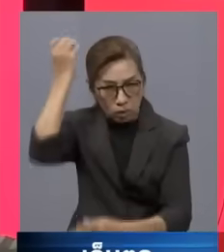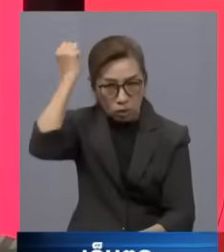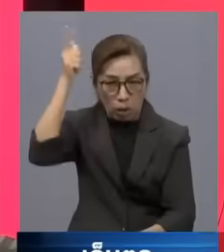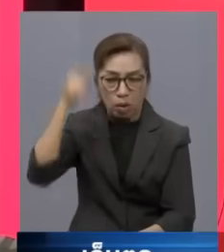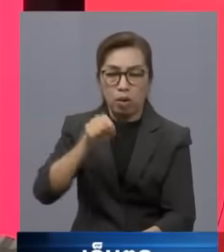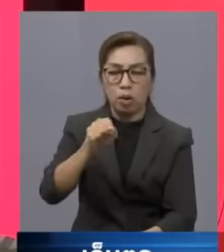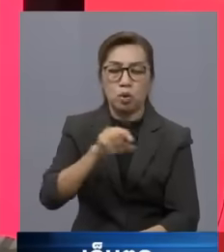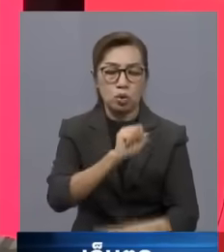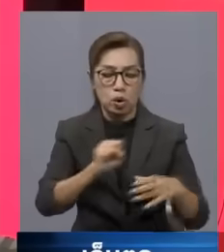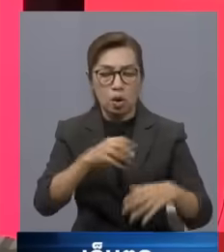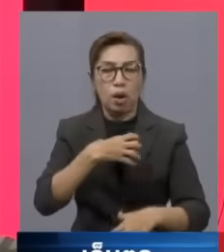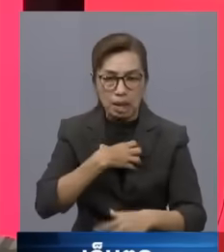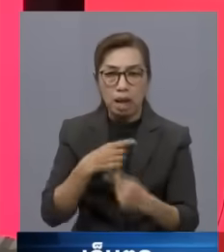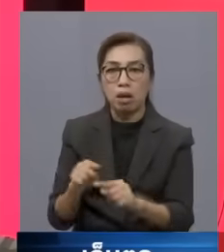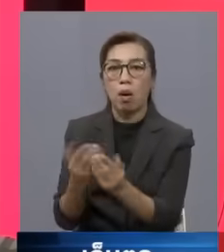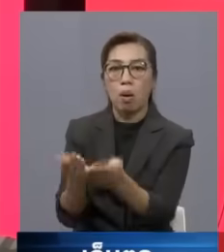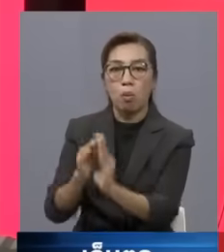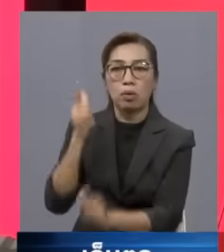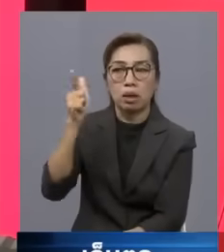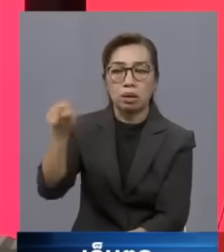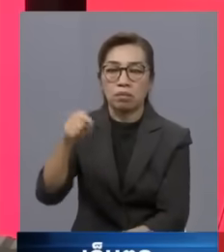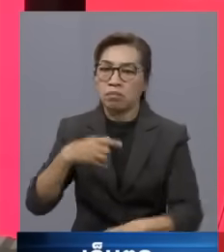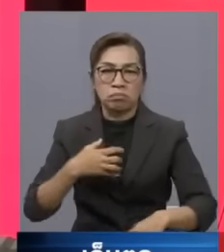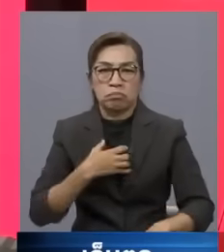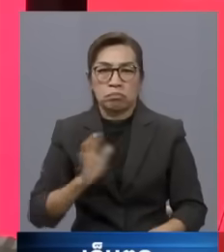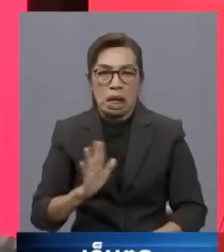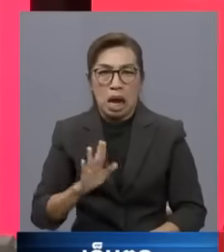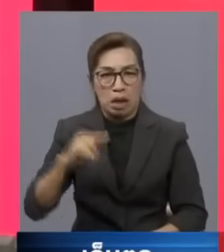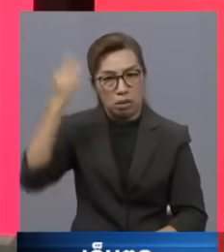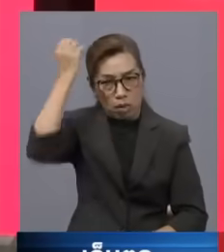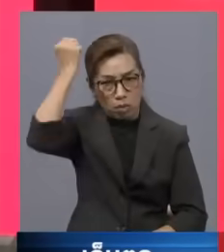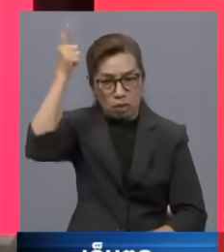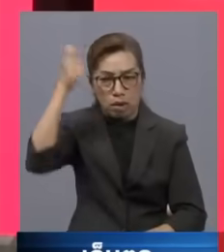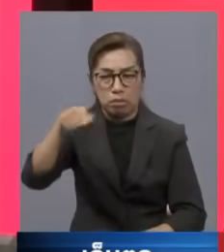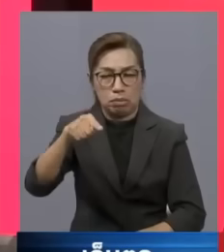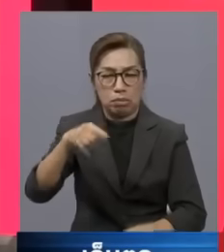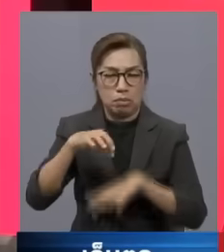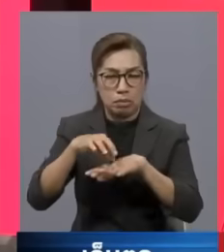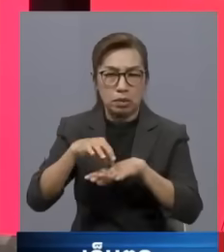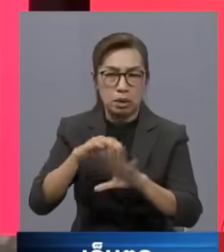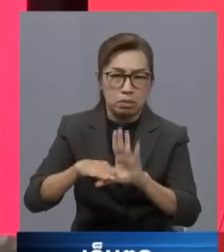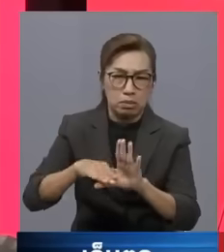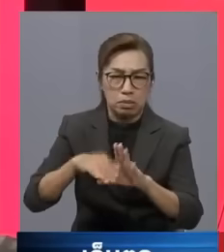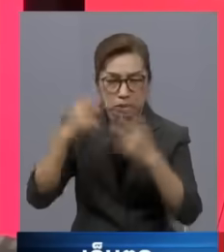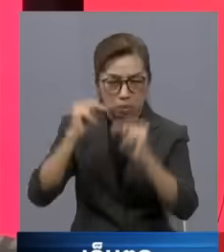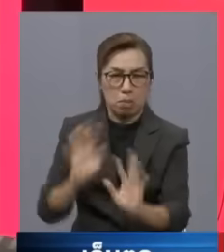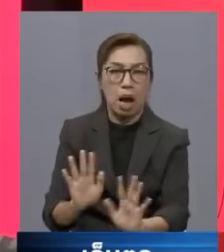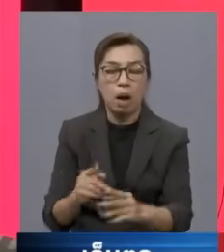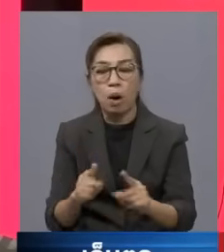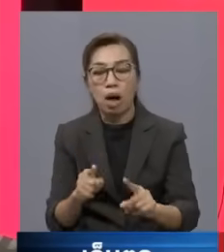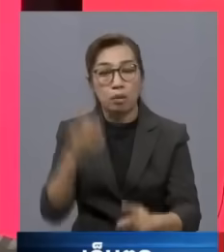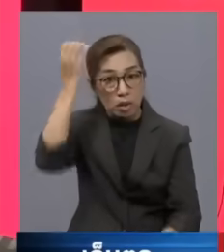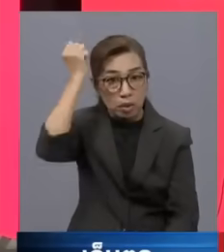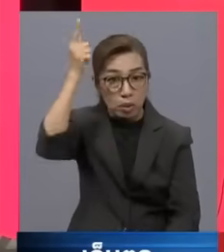แต่ครอบครัวชินวัตรตอนนี้ยังไม่อยากอีกด้านหนึ่งก็คือการเสนอชื่อคุณน้องอิงค์มันจะไปเข้าทาง